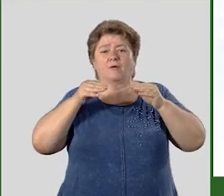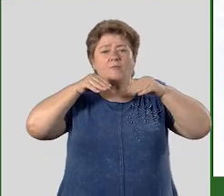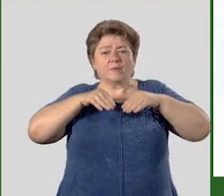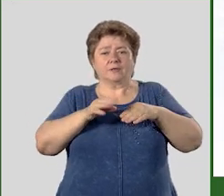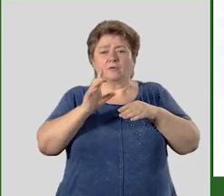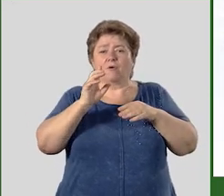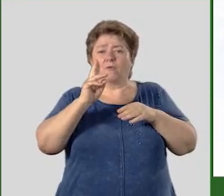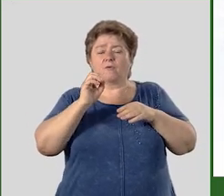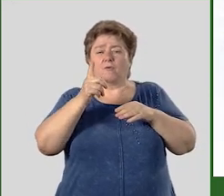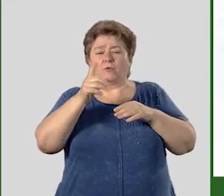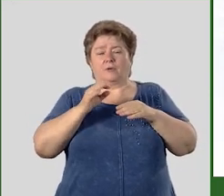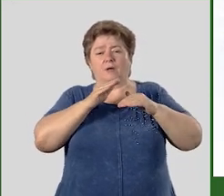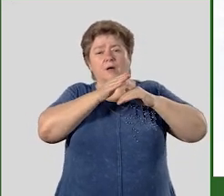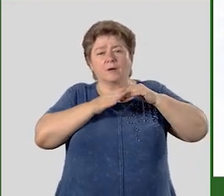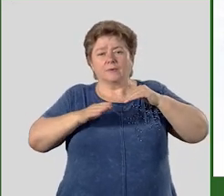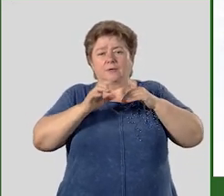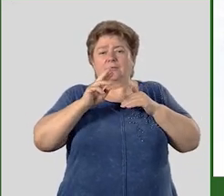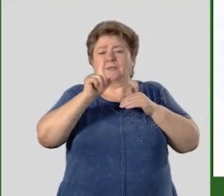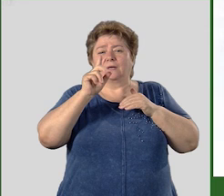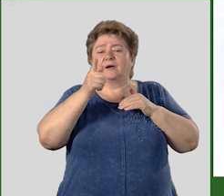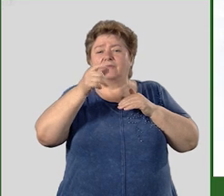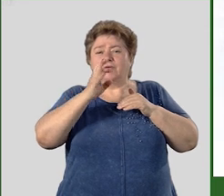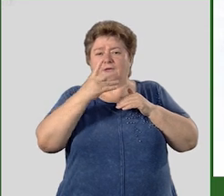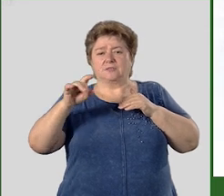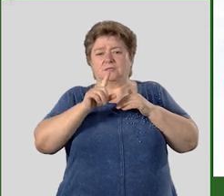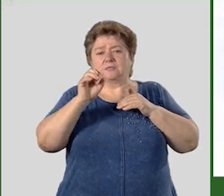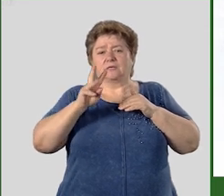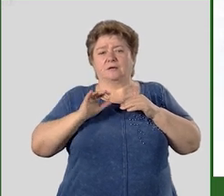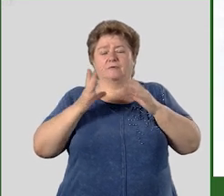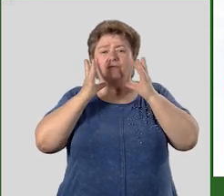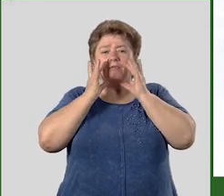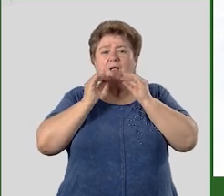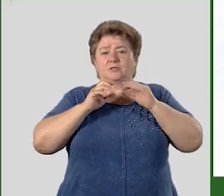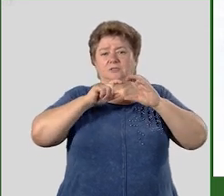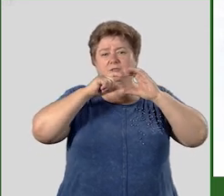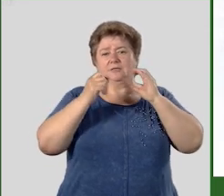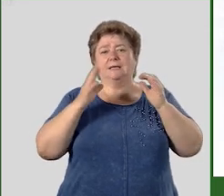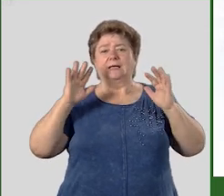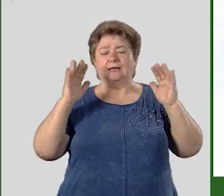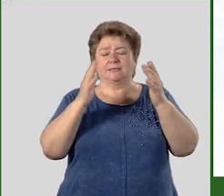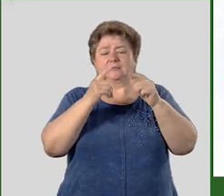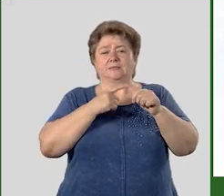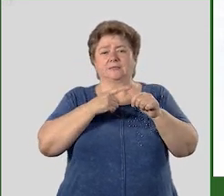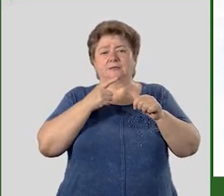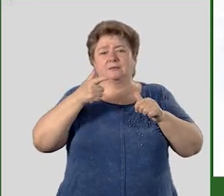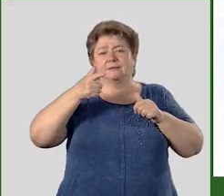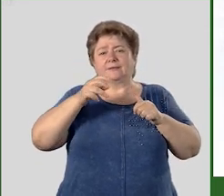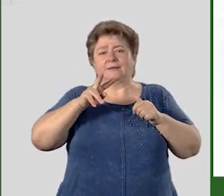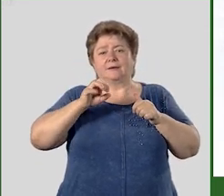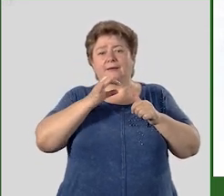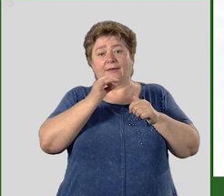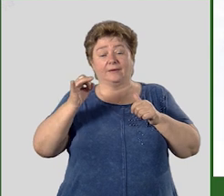впадине Конго и на побережье Гвинейского залива. Влажные экваториальные леса называются